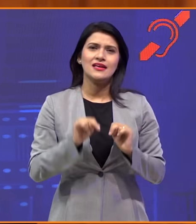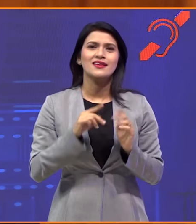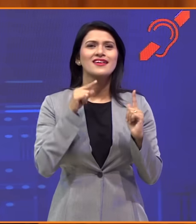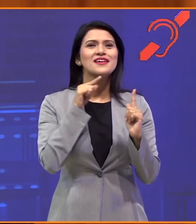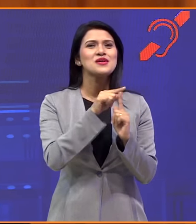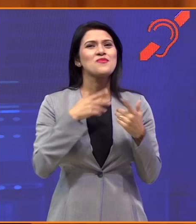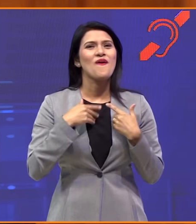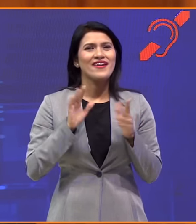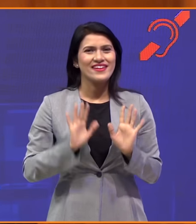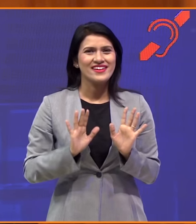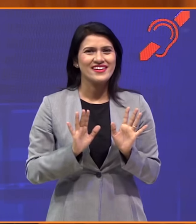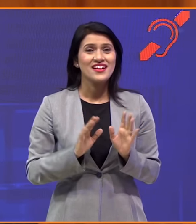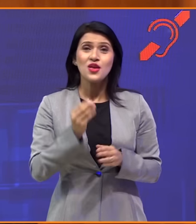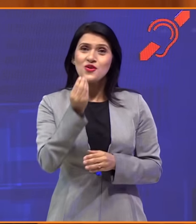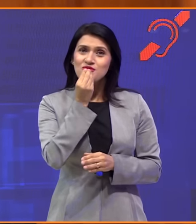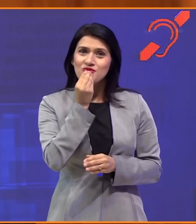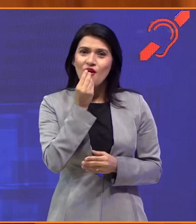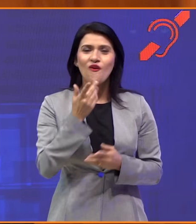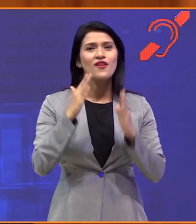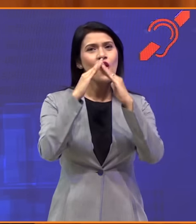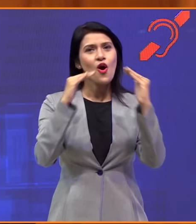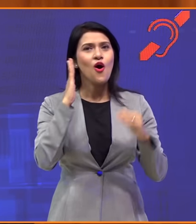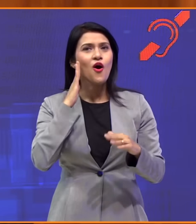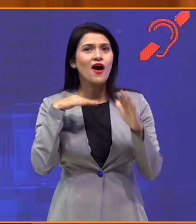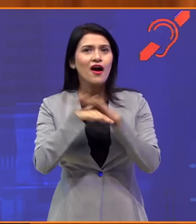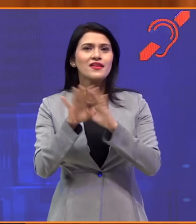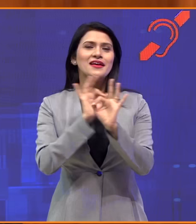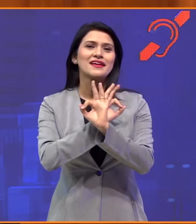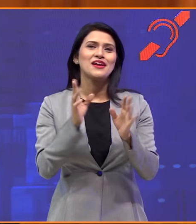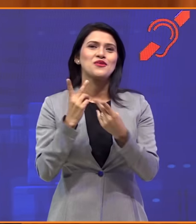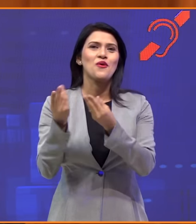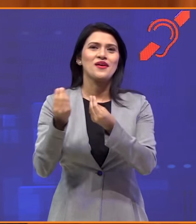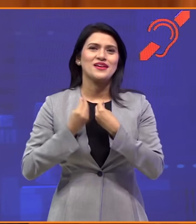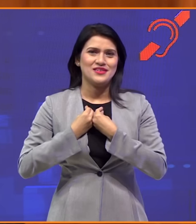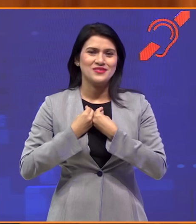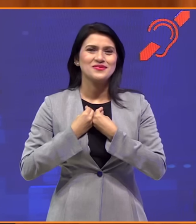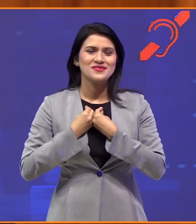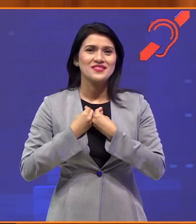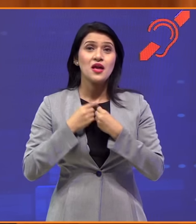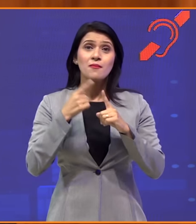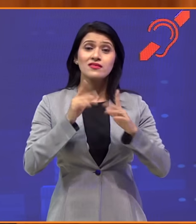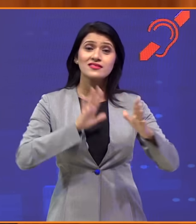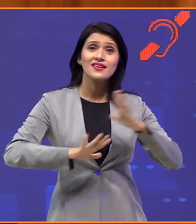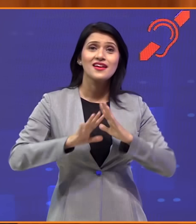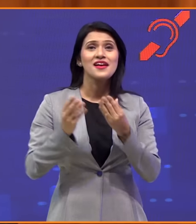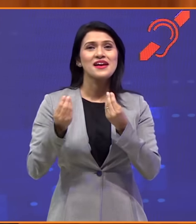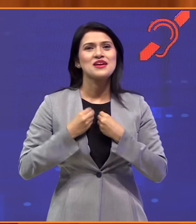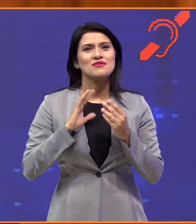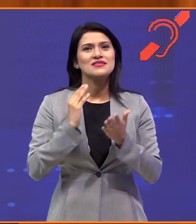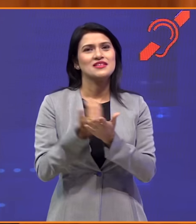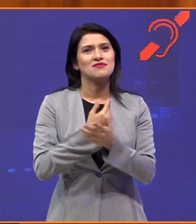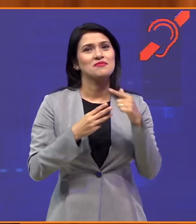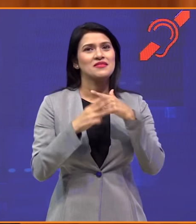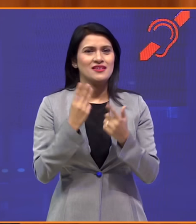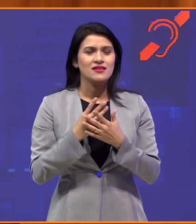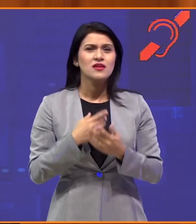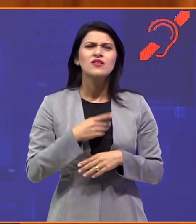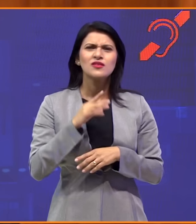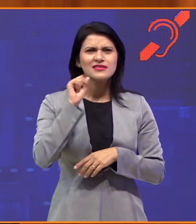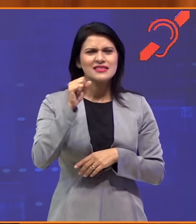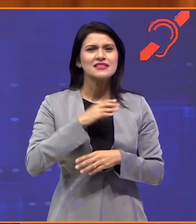था कि यह मतलब खाना और छत की समस्या खत्म हो जाएगी उसके बाद एक जगह पर आपको थिएटर करने को मिलेगा जी हां तीन से चार